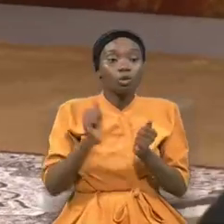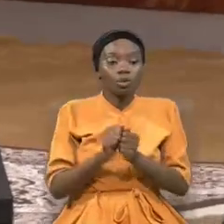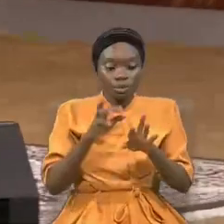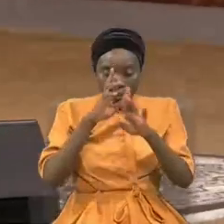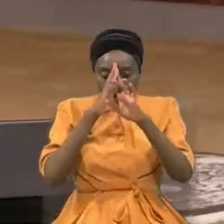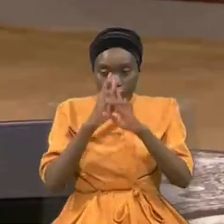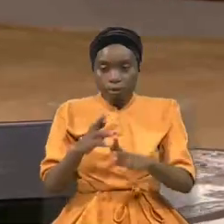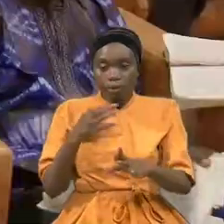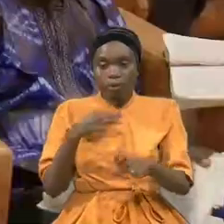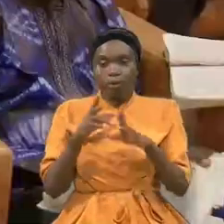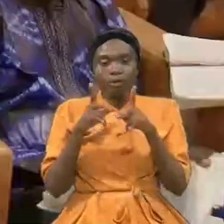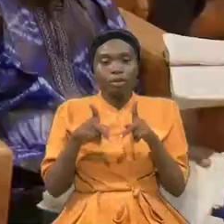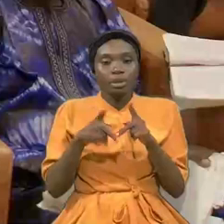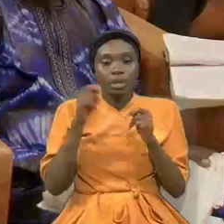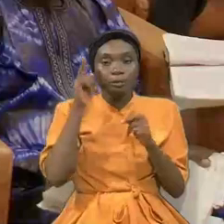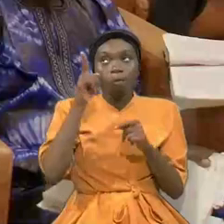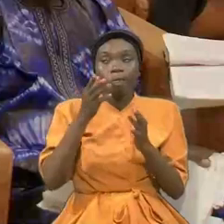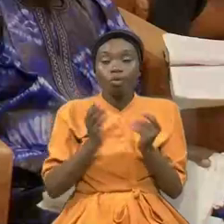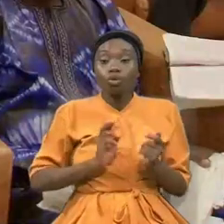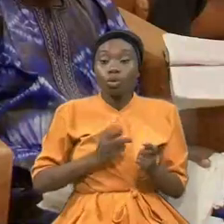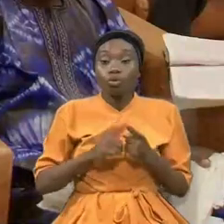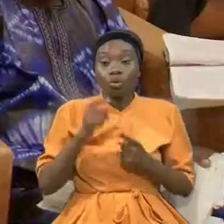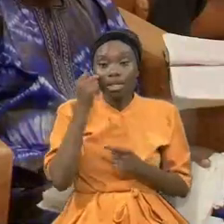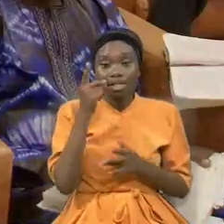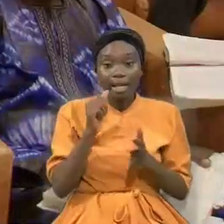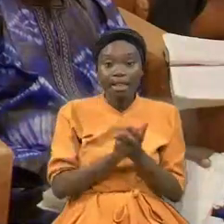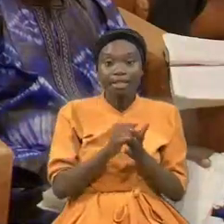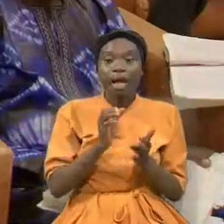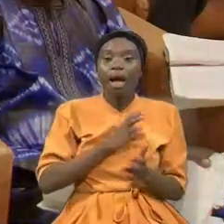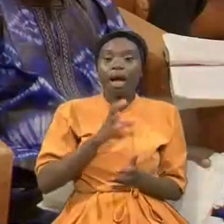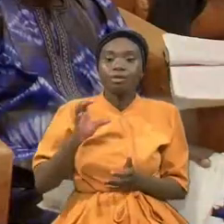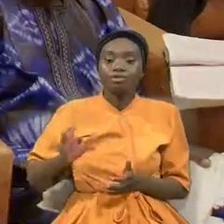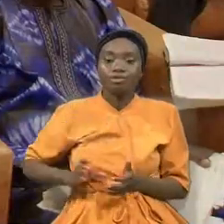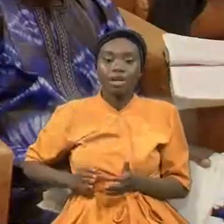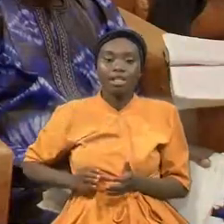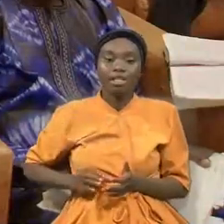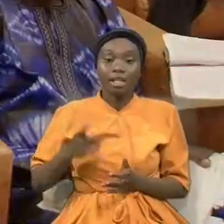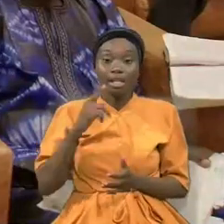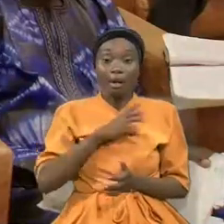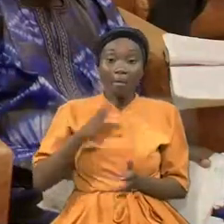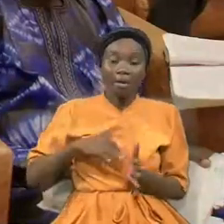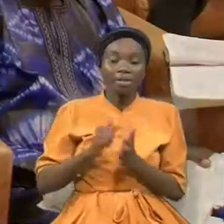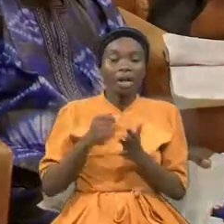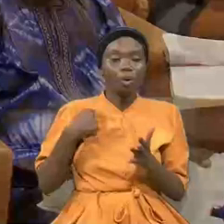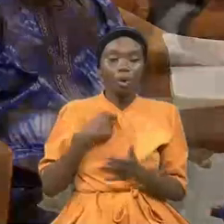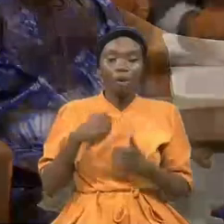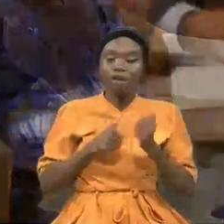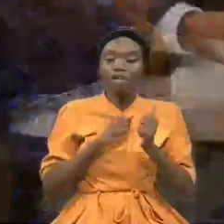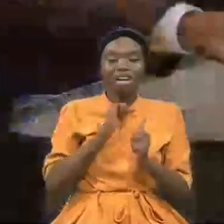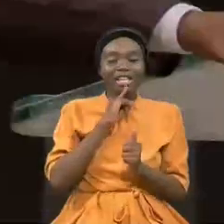Soit exempt de toute acception de personne. Il veut que nous comprenions que le Christ que nous suivons,